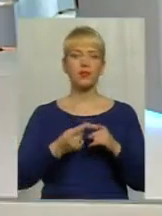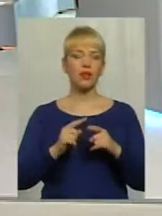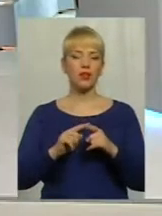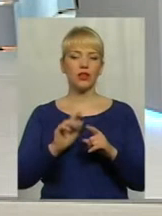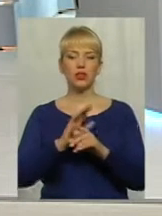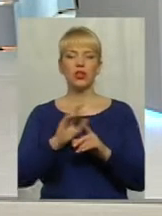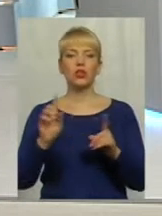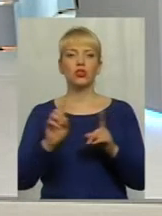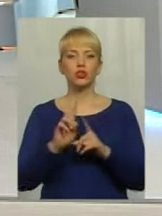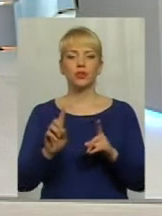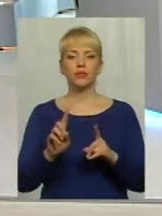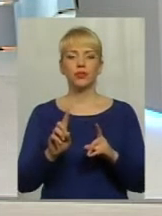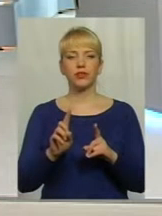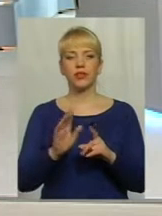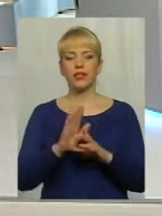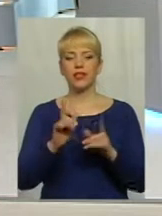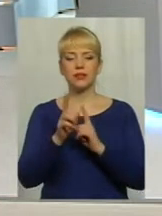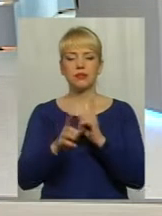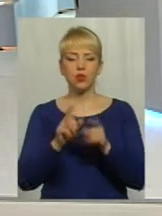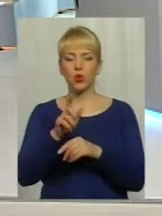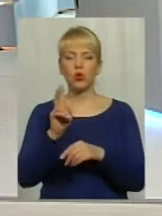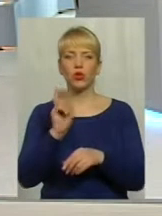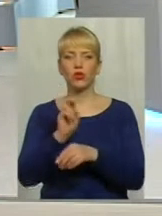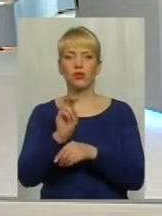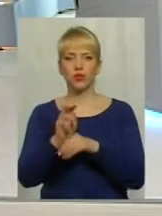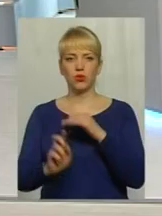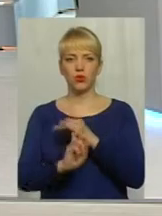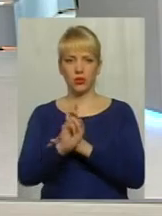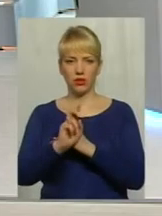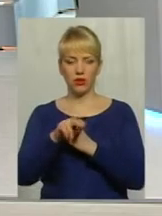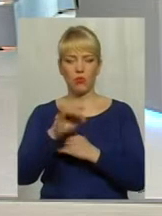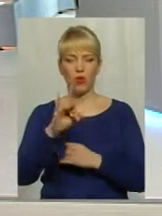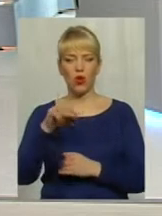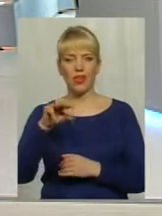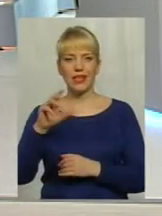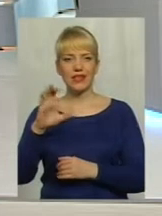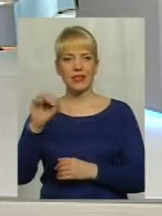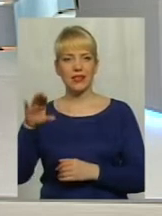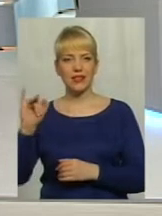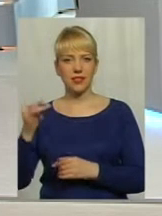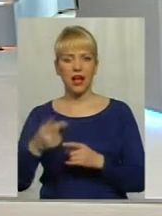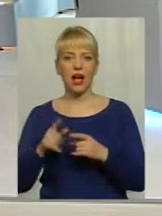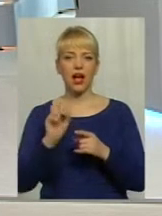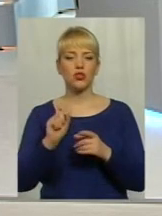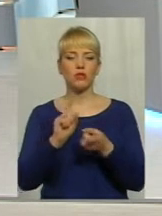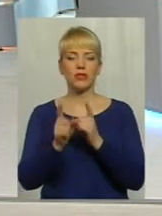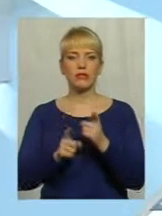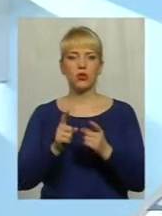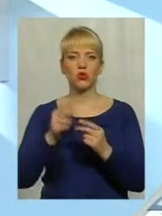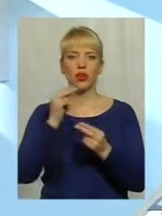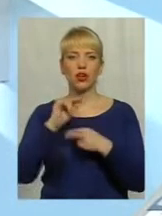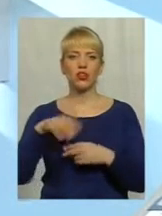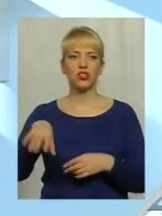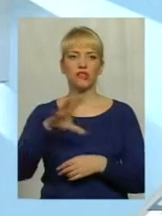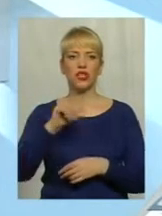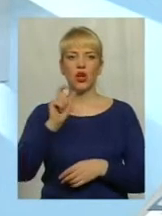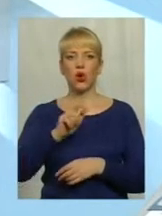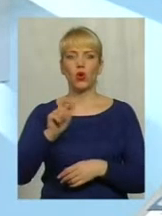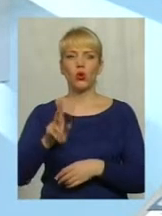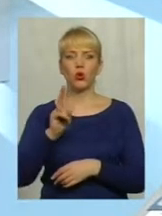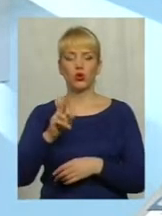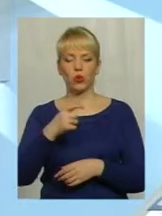тільки ті люди, які ходять до протестантських церков. А щоб змінювалися на краще всі люди, які себе